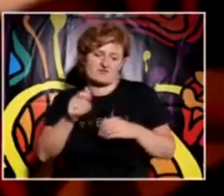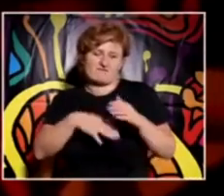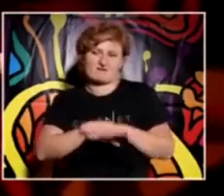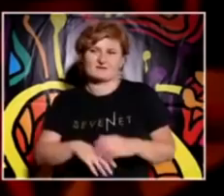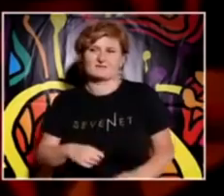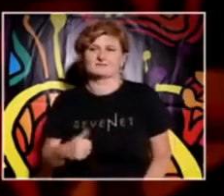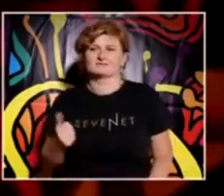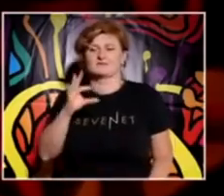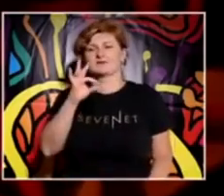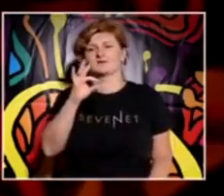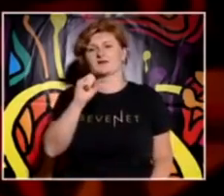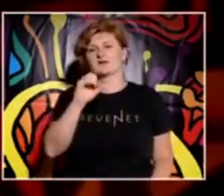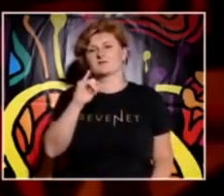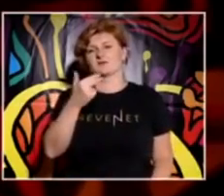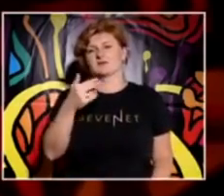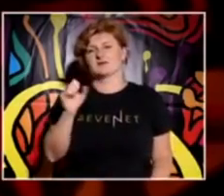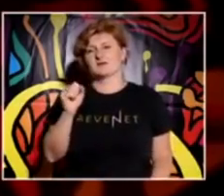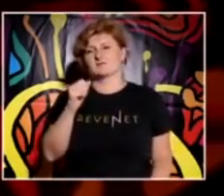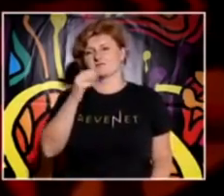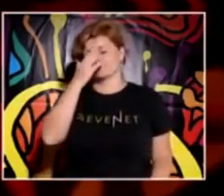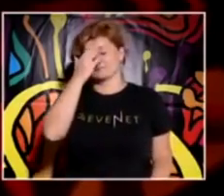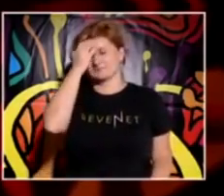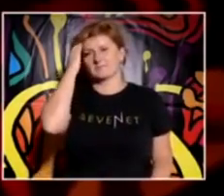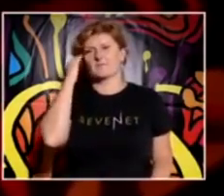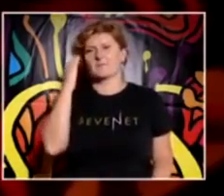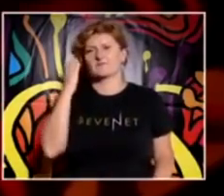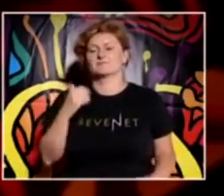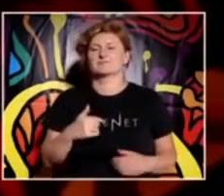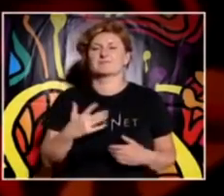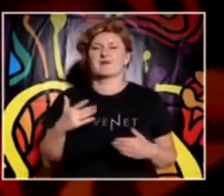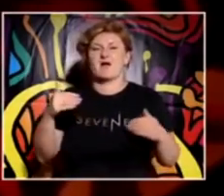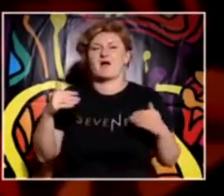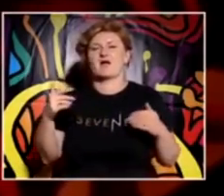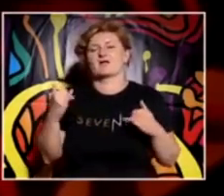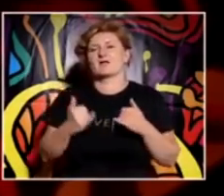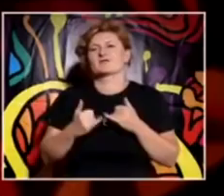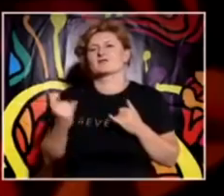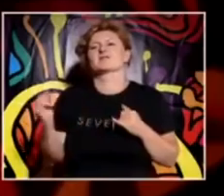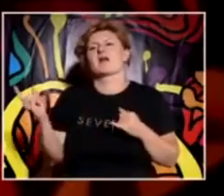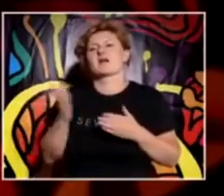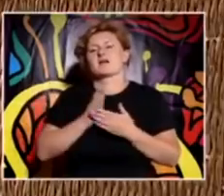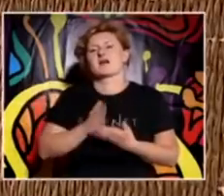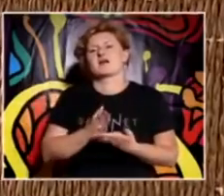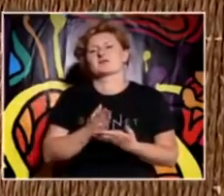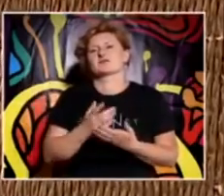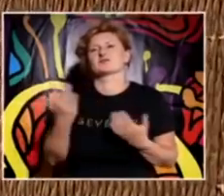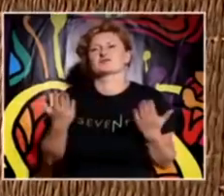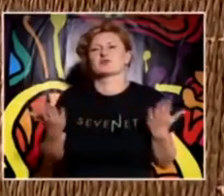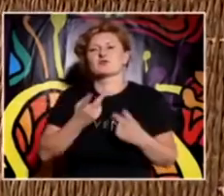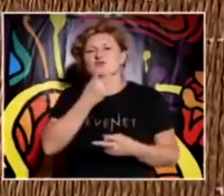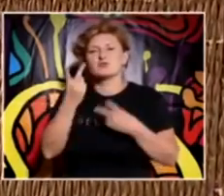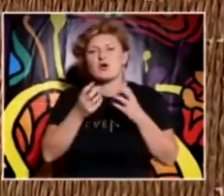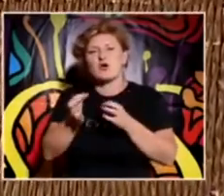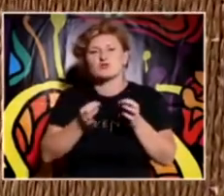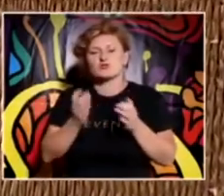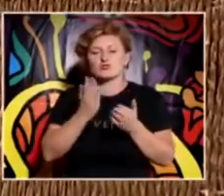kiedy nie ma, no nie, chyba że można kogoś wysłać w podróży, bo ej, jestem dziewczyną z Polski, złów mi rybę. Jak sobie radzisz z tym? Gdzie szukasz oszczędności już